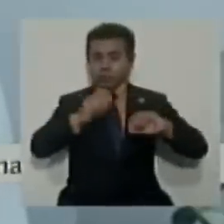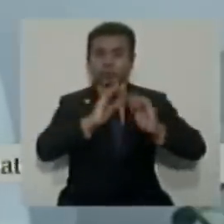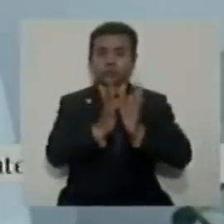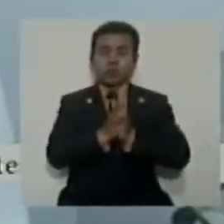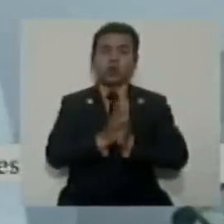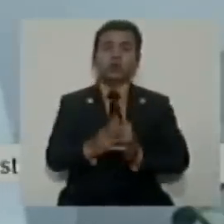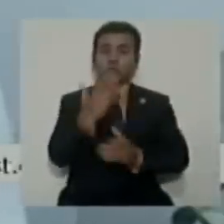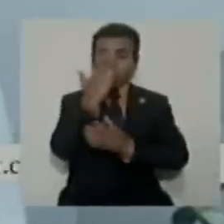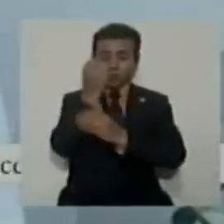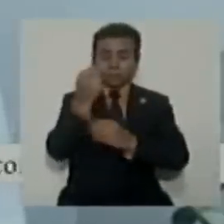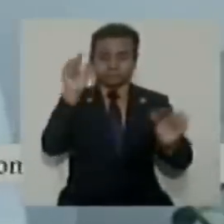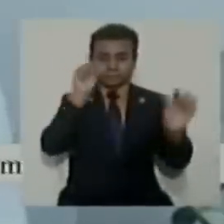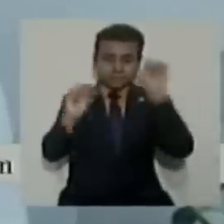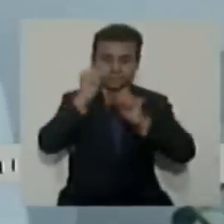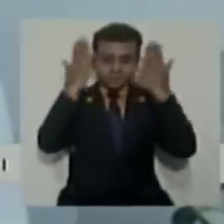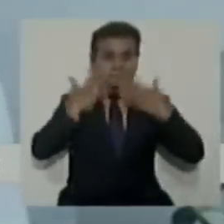সারা বিশ্বে